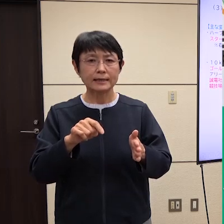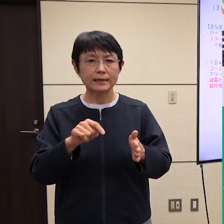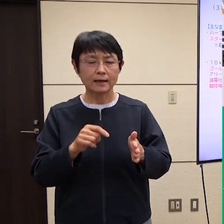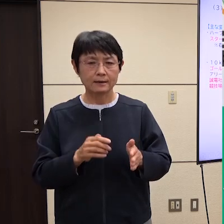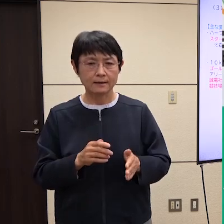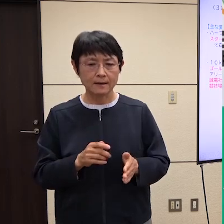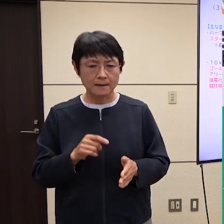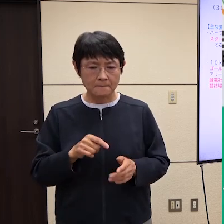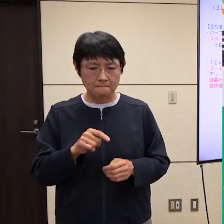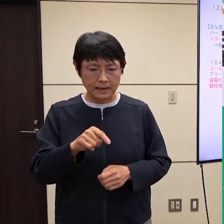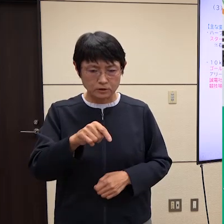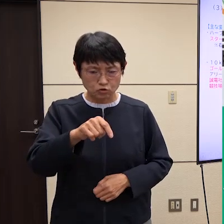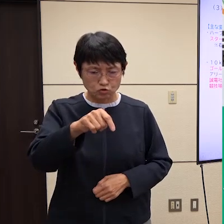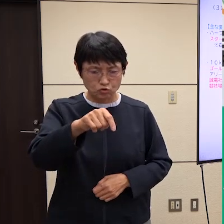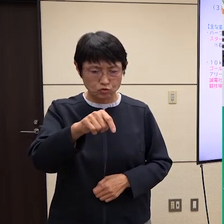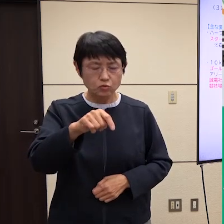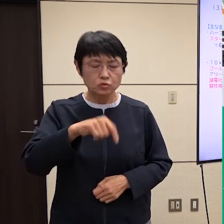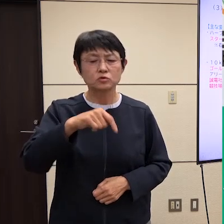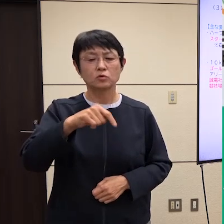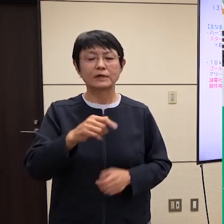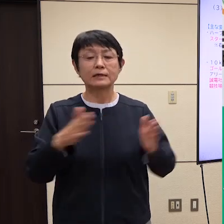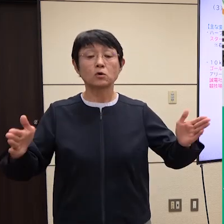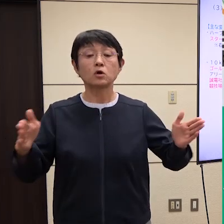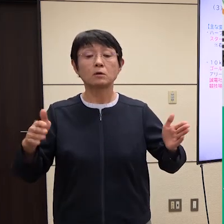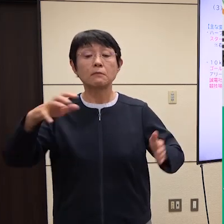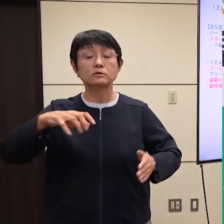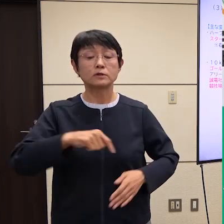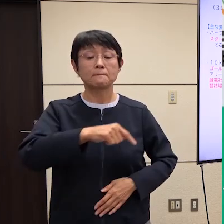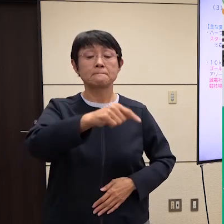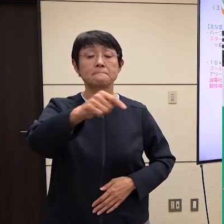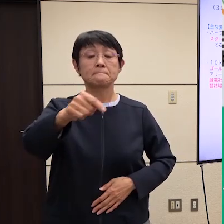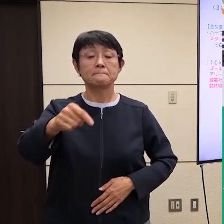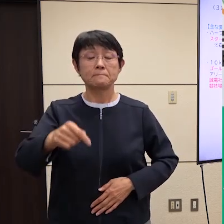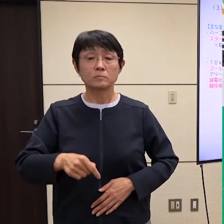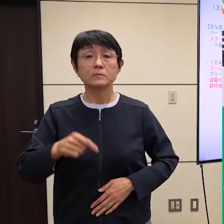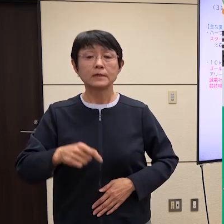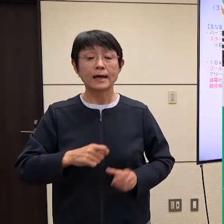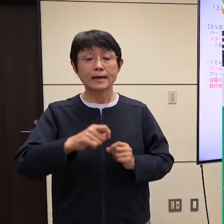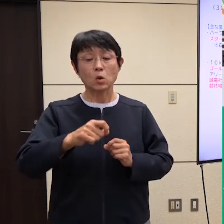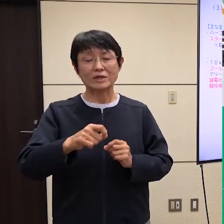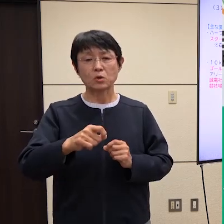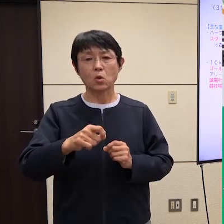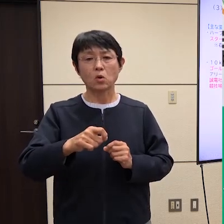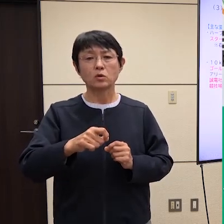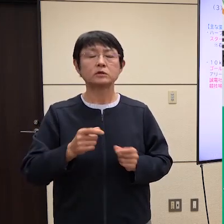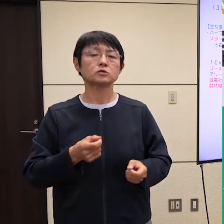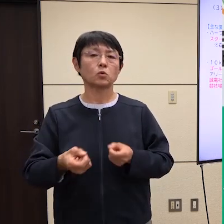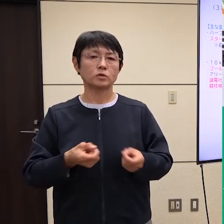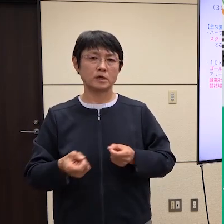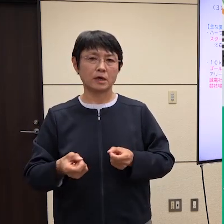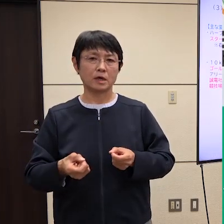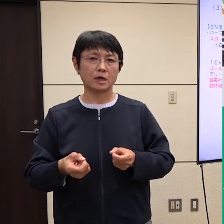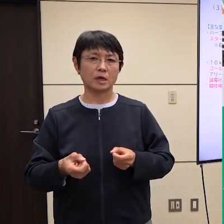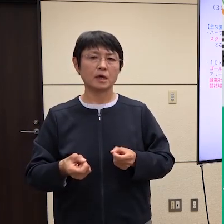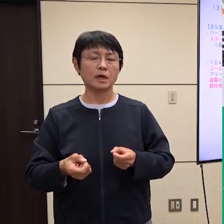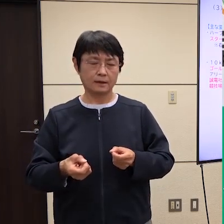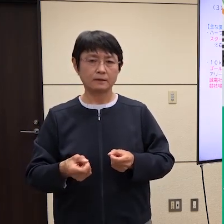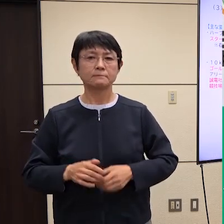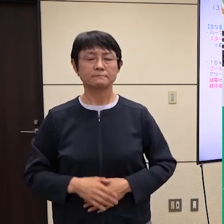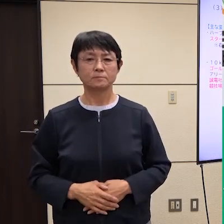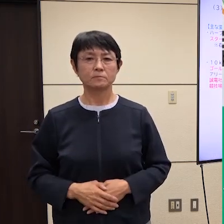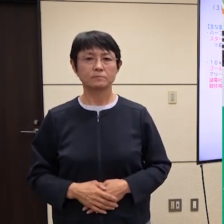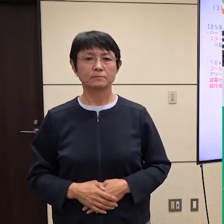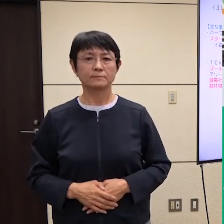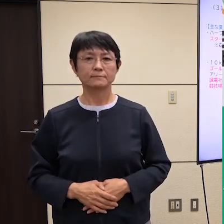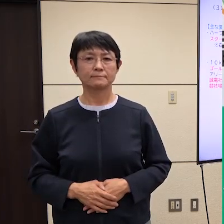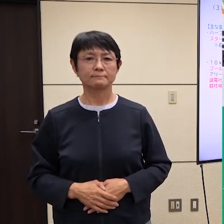こうまっすぐ行ってたものを折り返しをして、まあ、距離の調整するということにしたわけであります。まあ、その点では